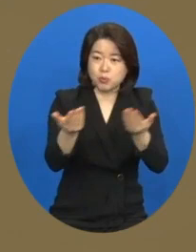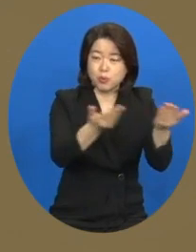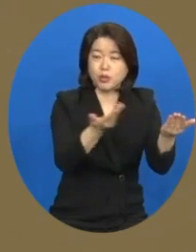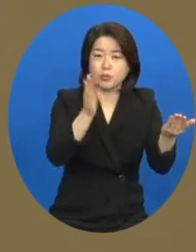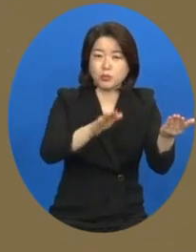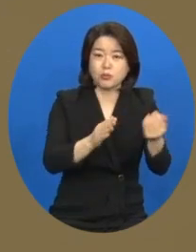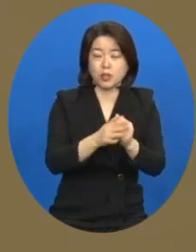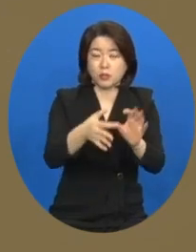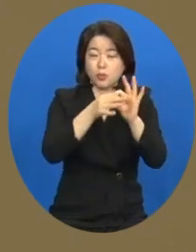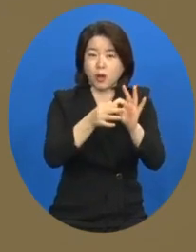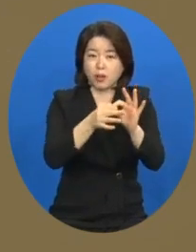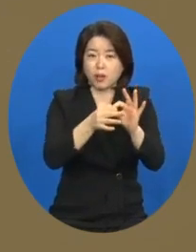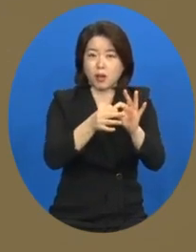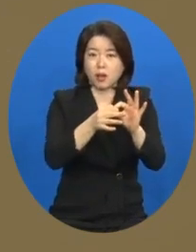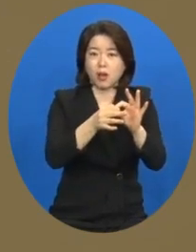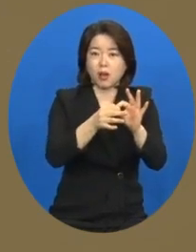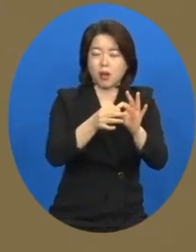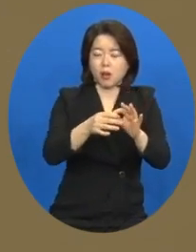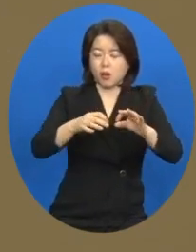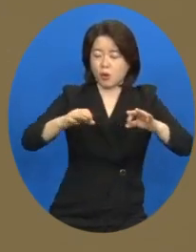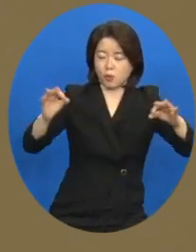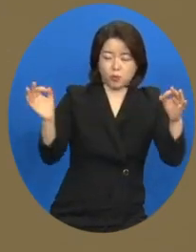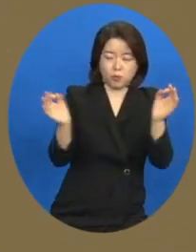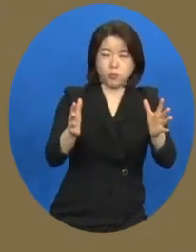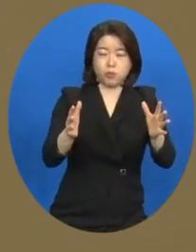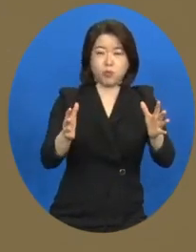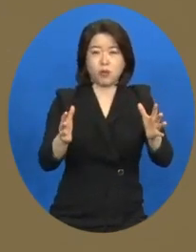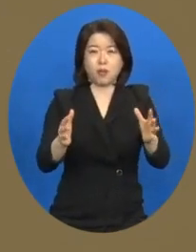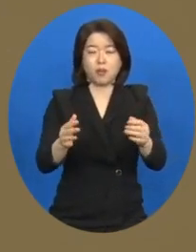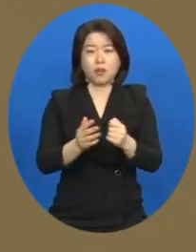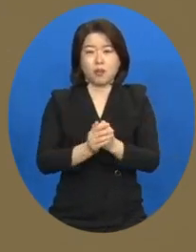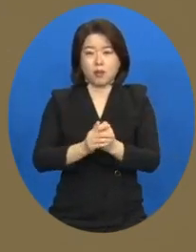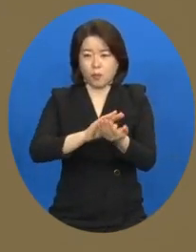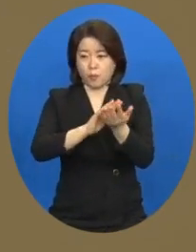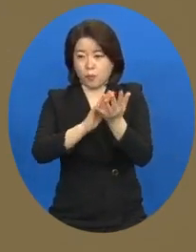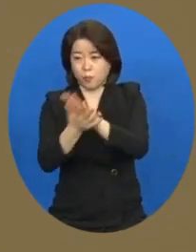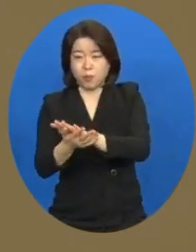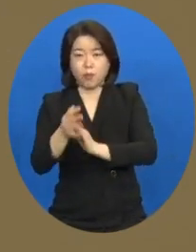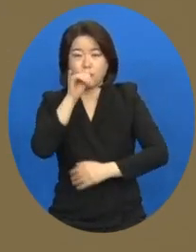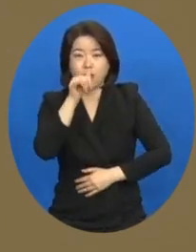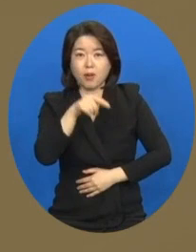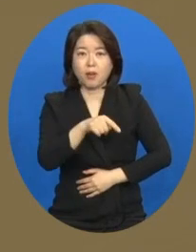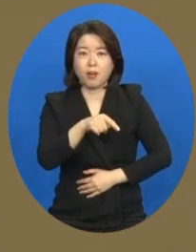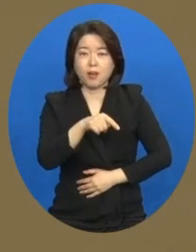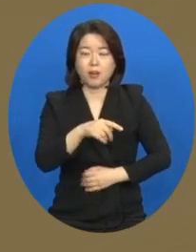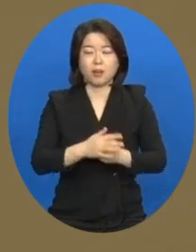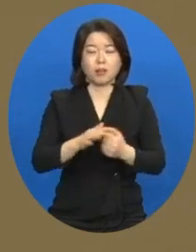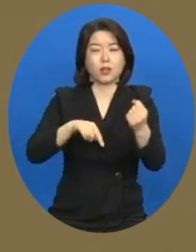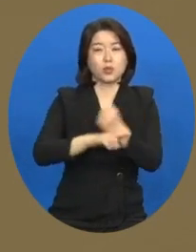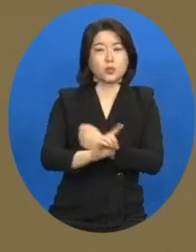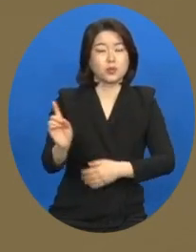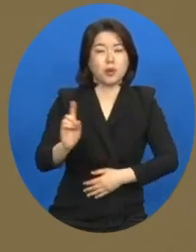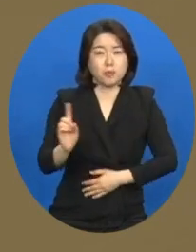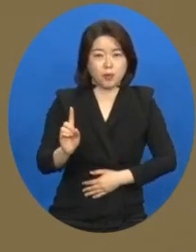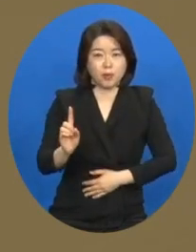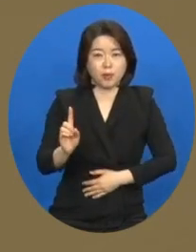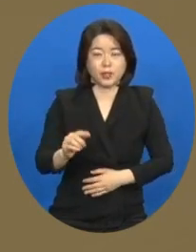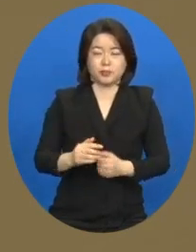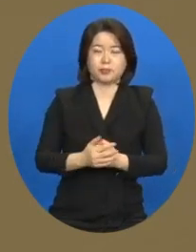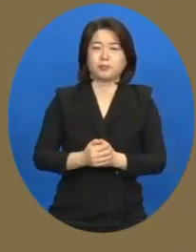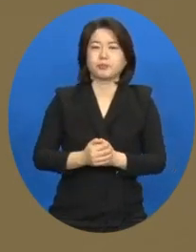그 관계가 언제 그랬냐는 듯이 확 바뀌어버립니다. 이유는 이